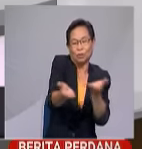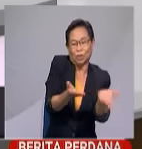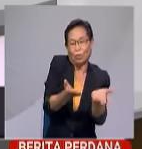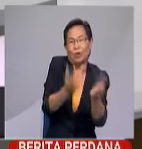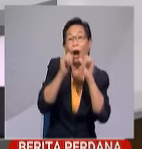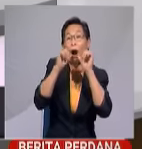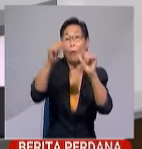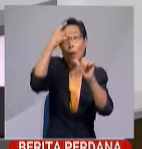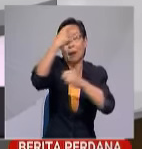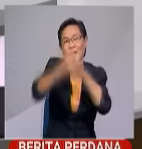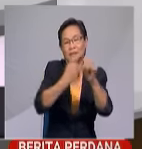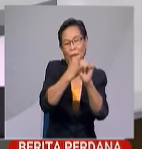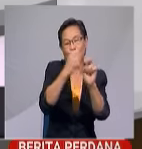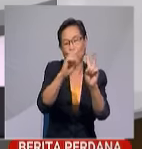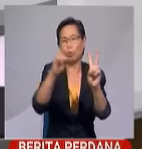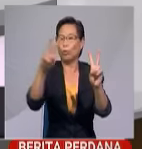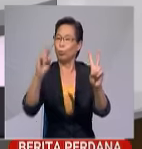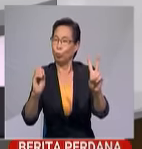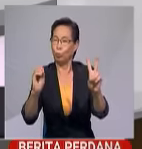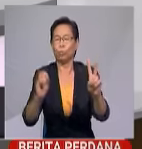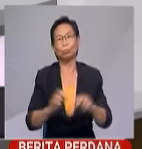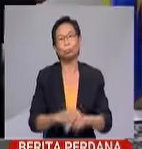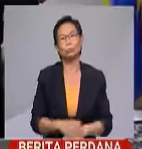awam bagi tahun ini.